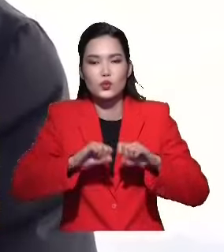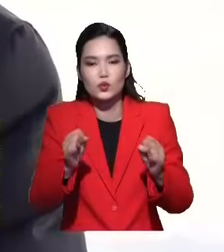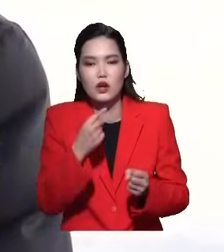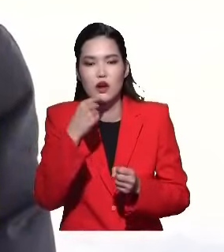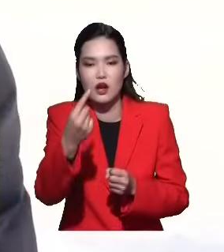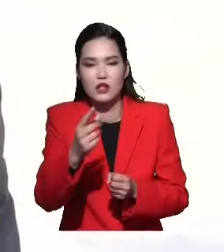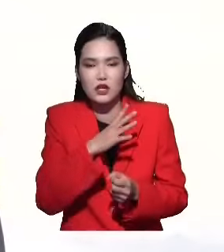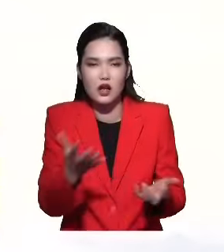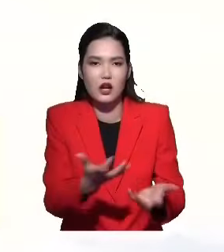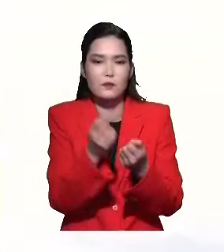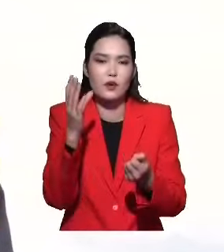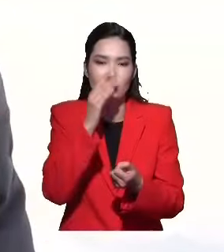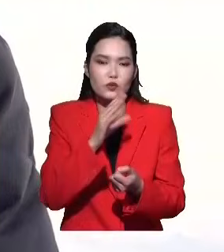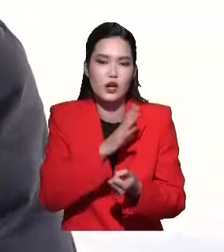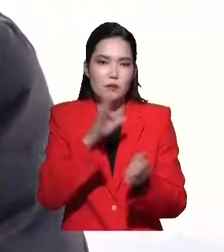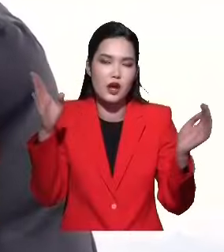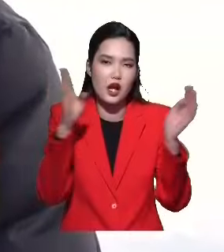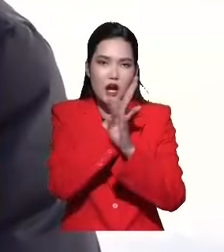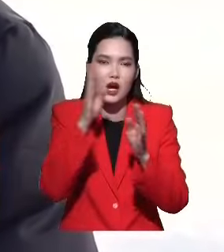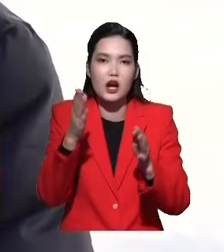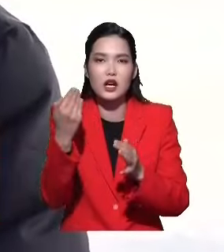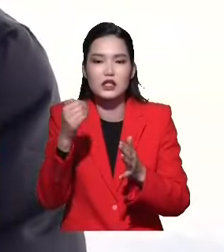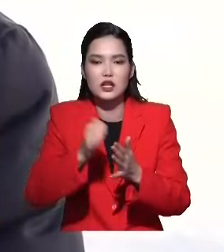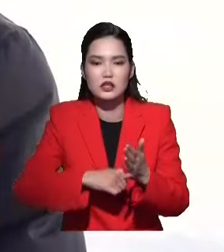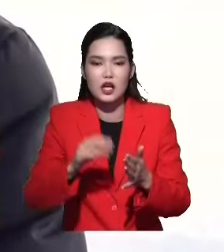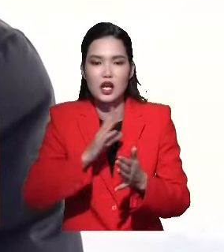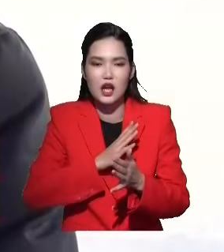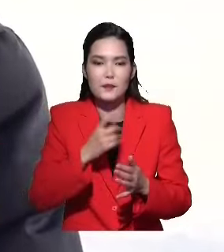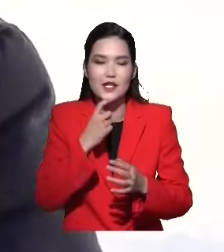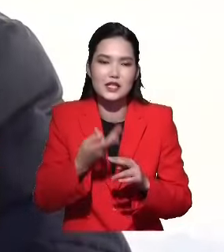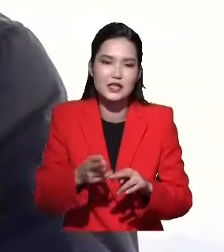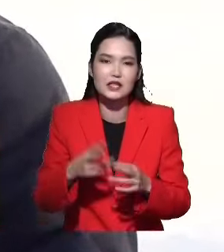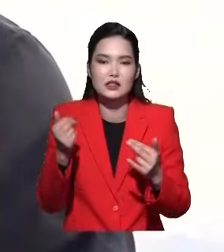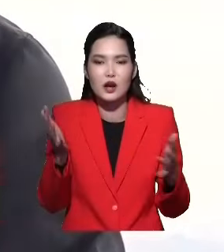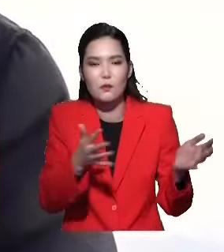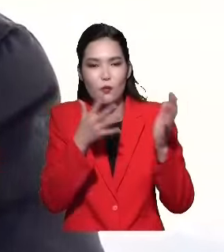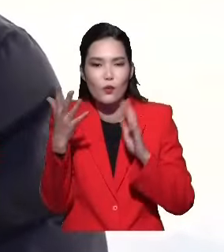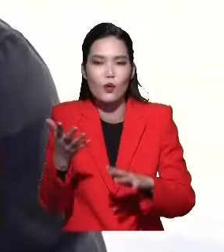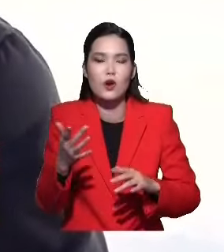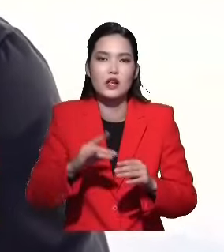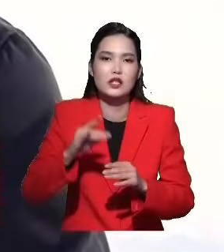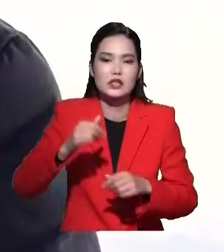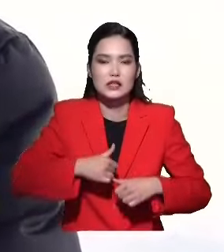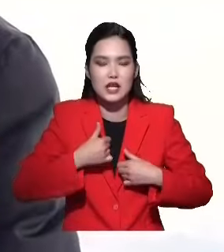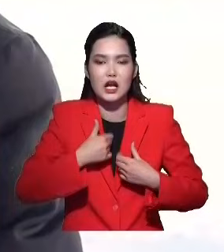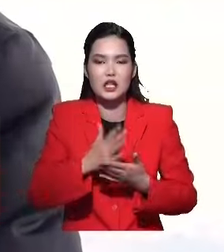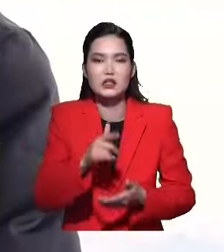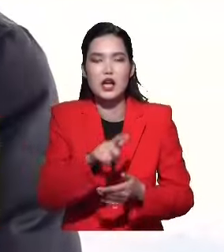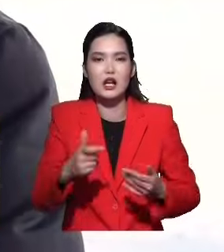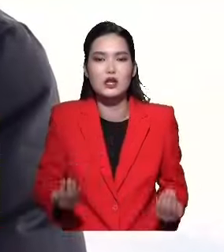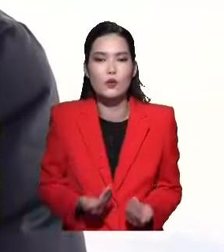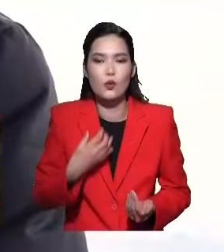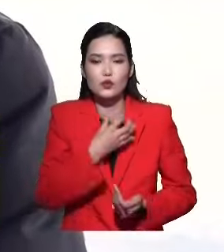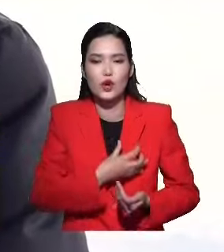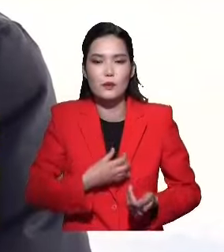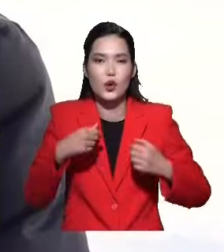қалды. Ауа райының қолайсыздығына байланысты кедергілер кездеседі, бірақ орайын тауып әуеге көтерілуге тырысамыз. Адам өмірі маңызды, тез